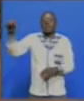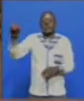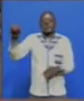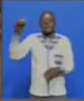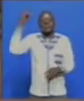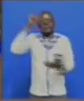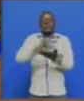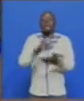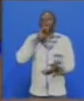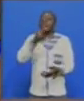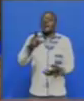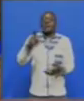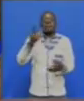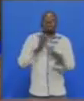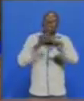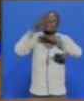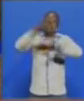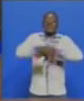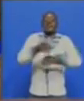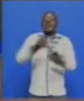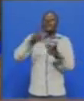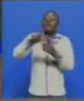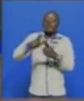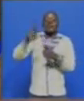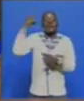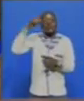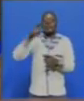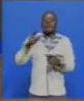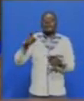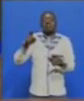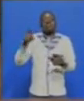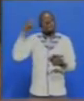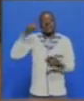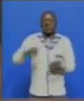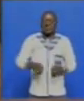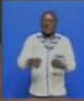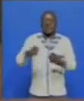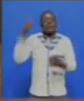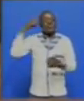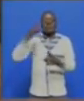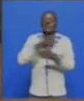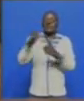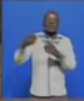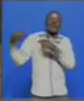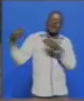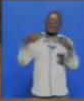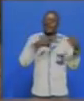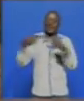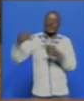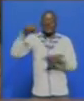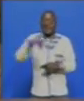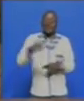c'est au cours de la traversée, lorsque le lobby était dans leur démarche pour échapper à ces guerres, qu'une